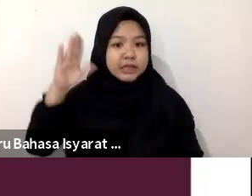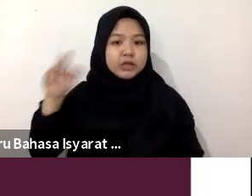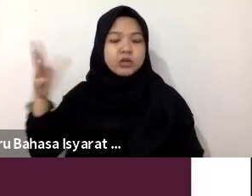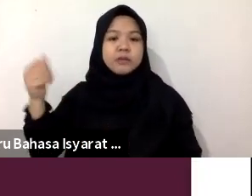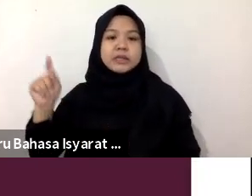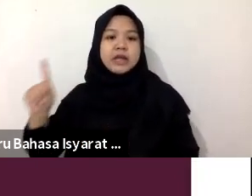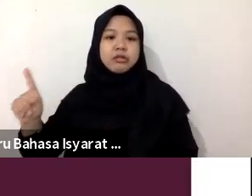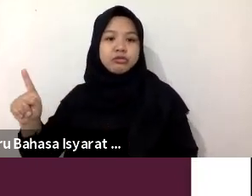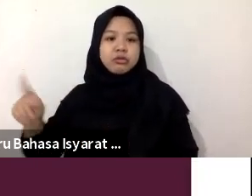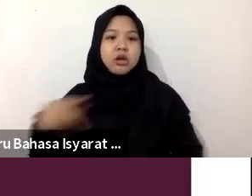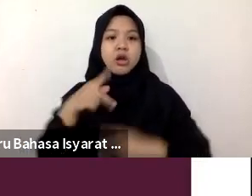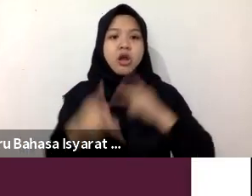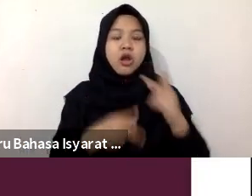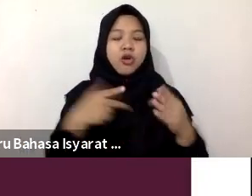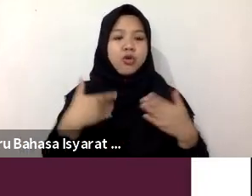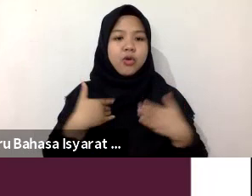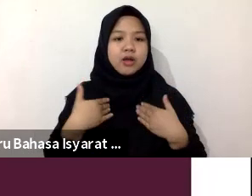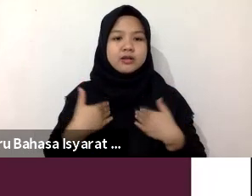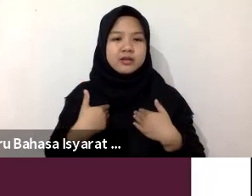1. Apabila ada